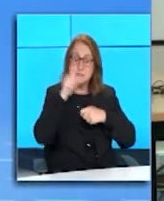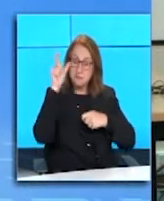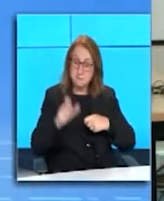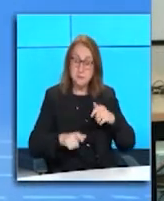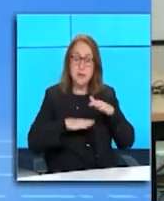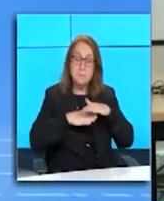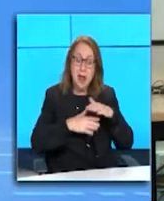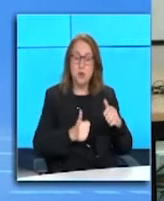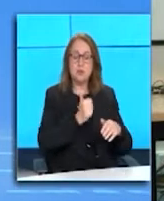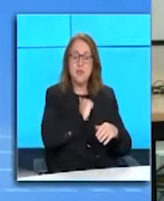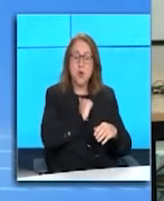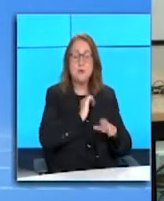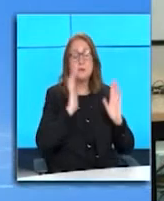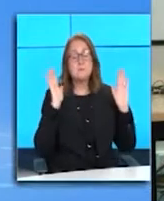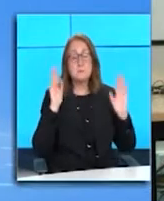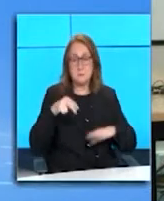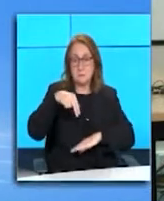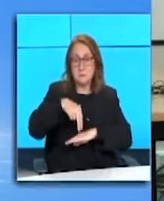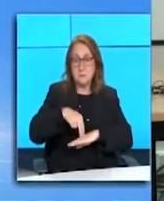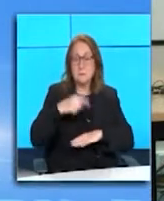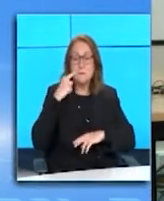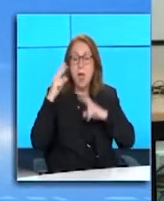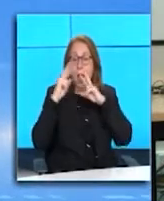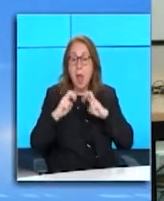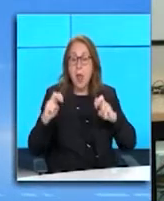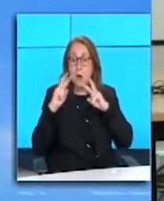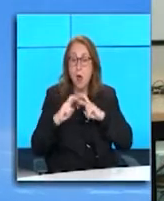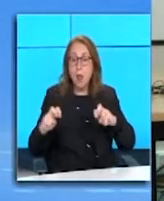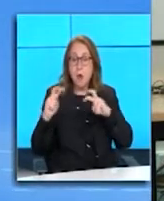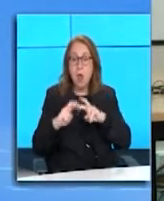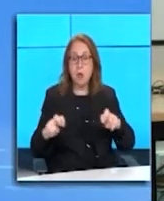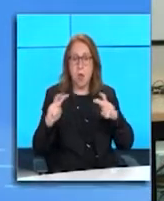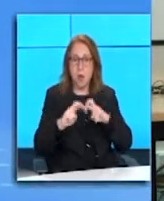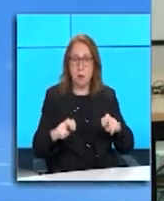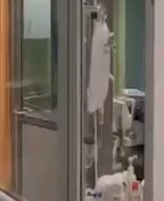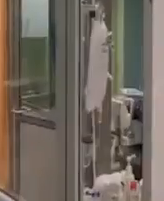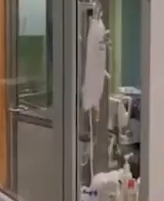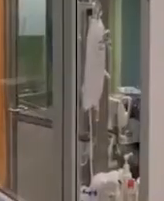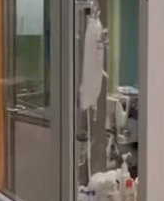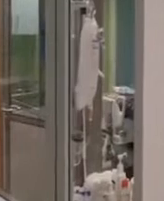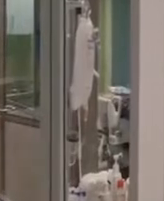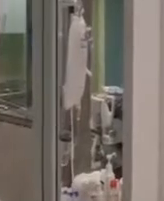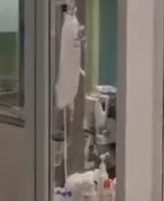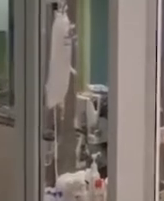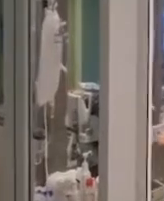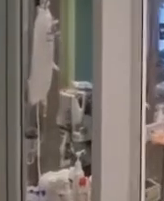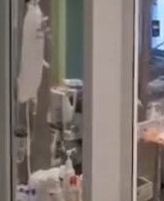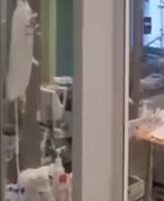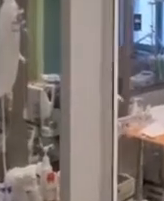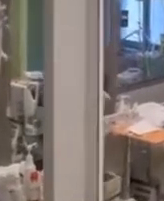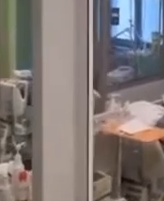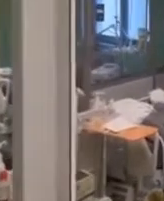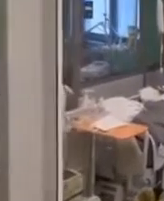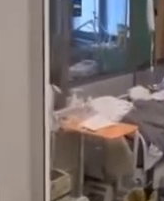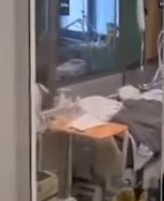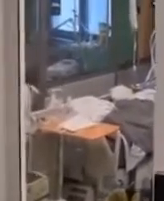της επιχείρησης ή εκάστοτε εξοδοτουμένο πρόσωπο από αυτόν μέσω της ειδικής εφαρμογής covidfree.gr. Ο Υπουργός Υγείας ανέφερε πως πάνω